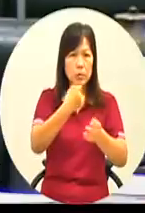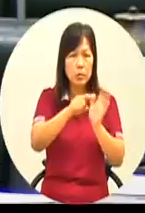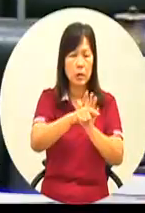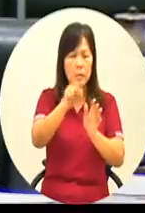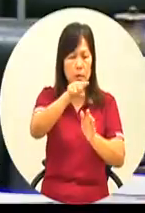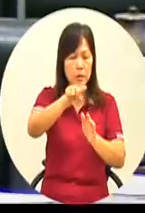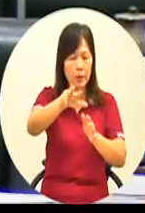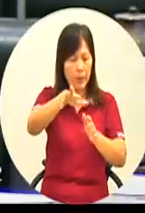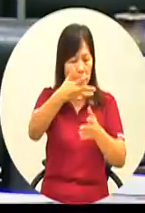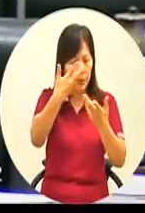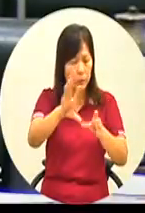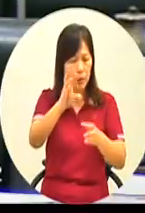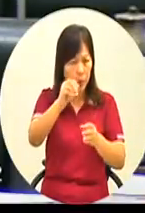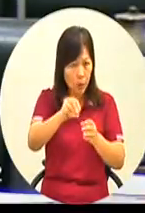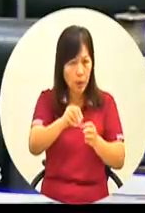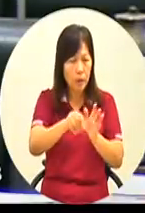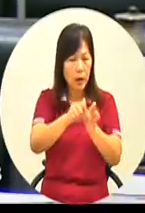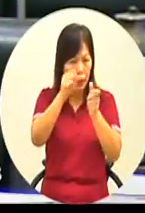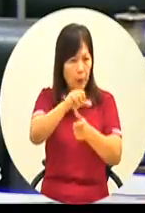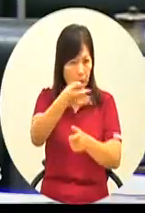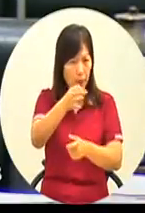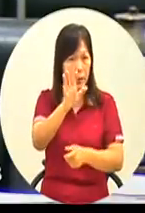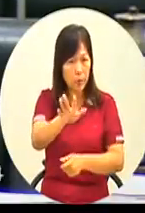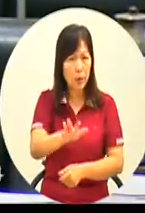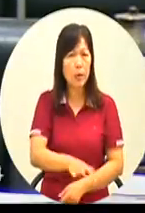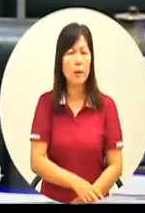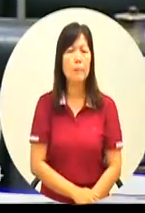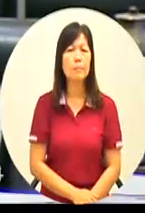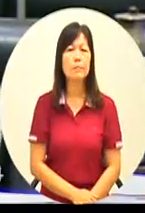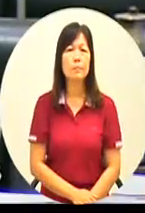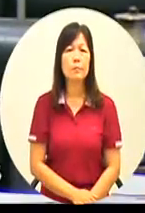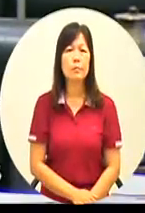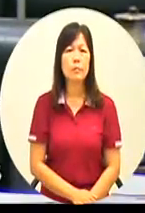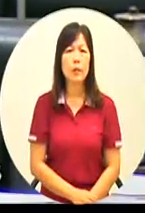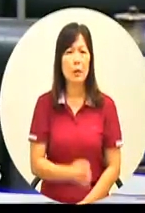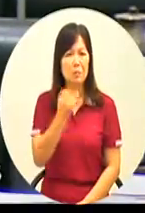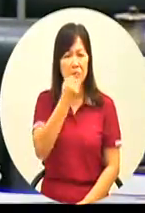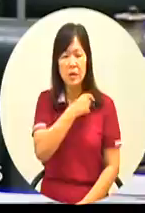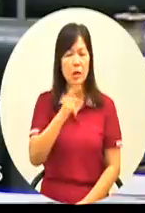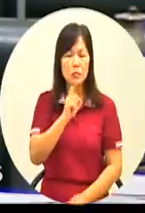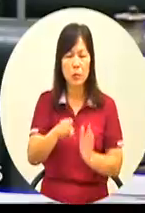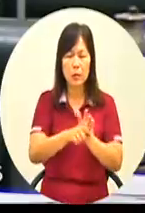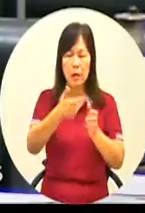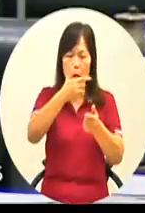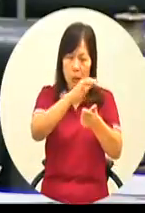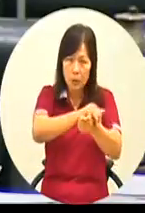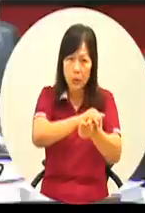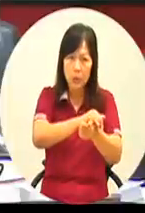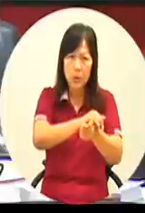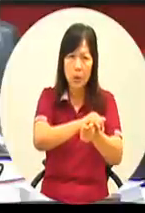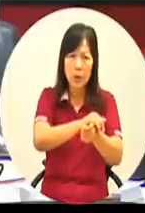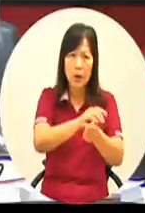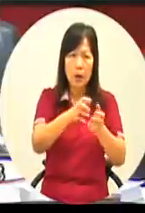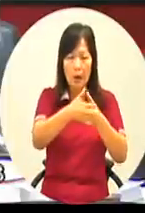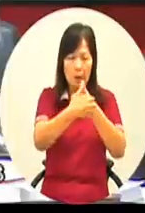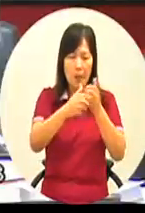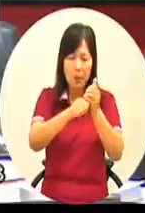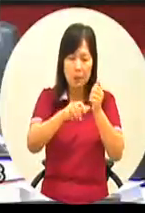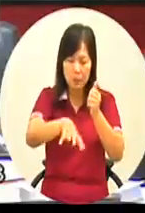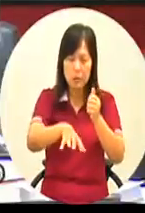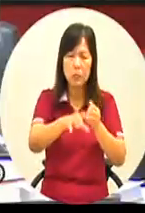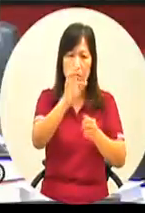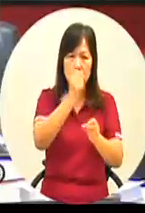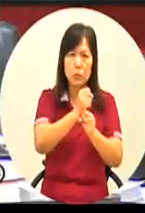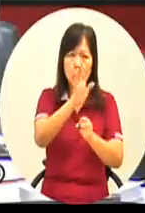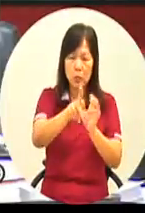入啊，啊。虽然说我们可能会讲说我们在六龟卫生所我们有做，那是中央在